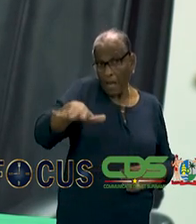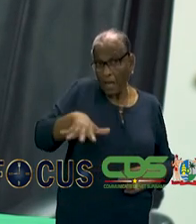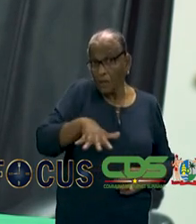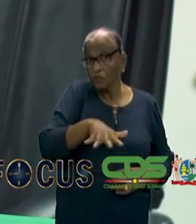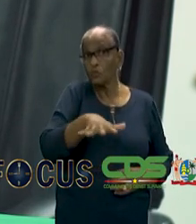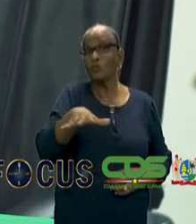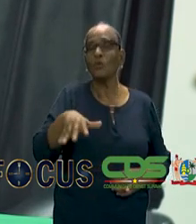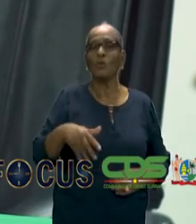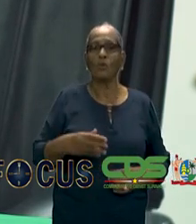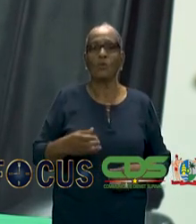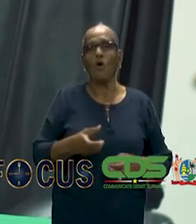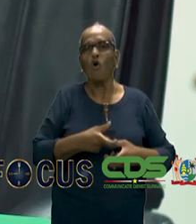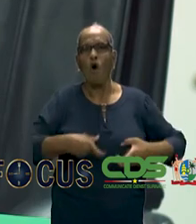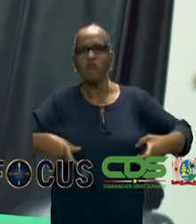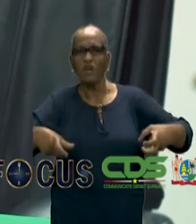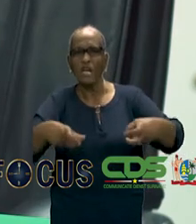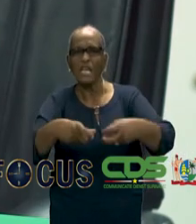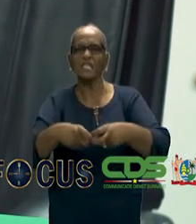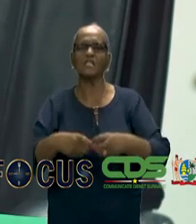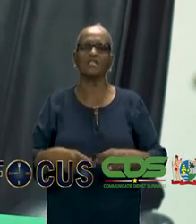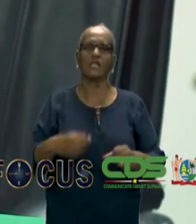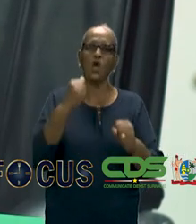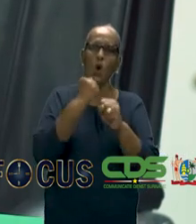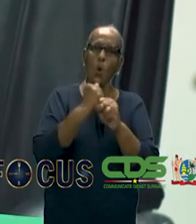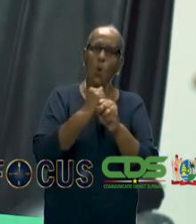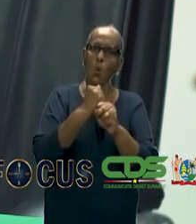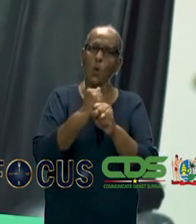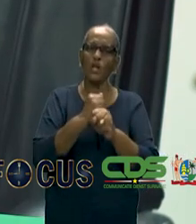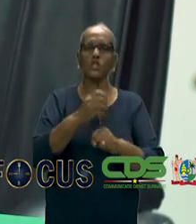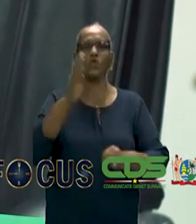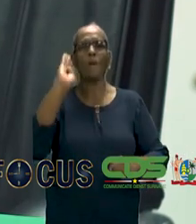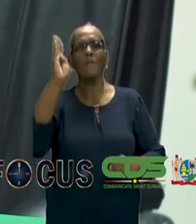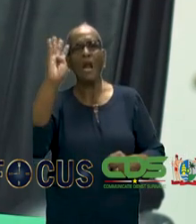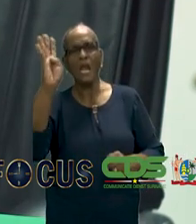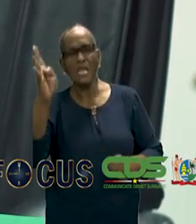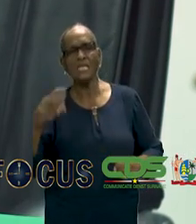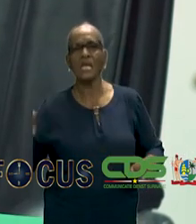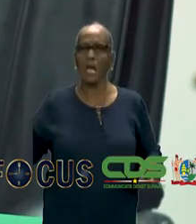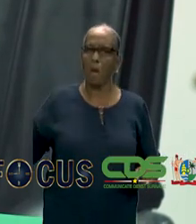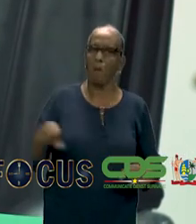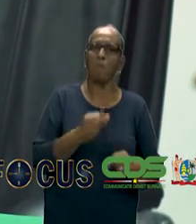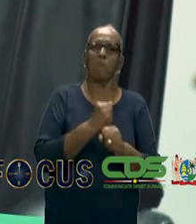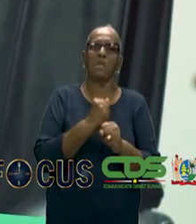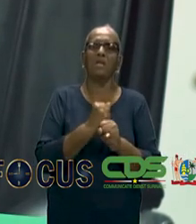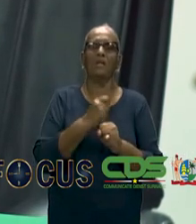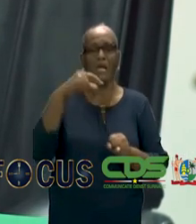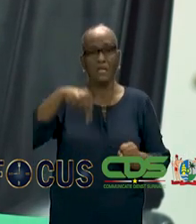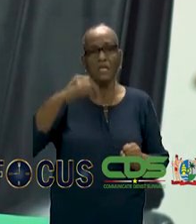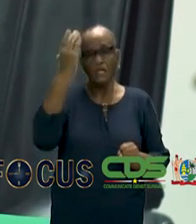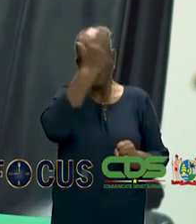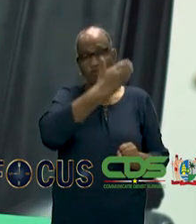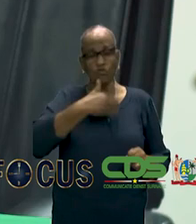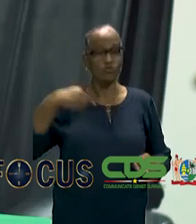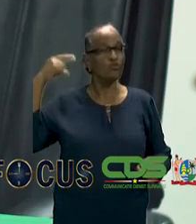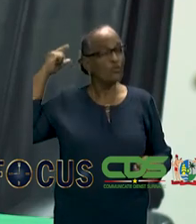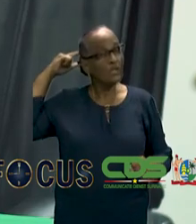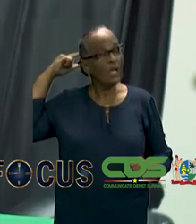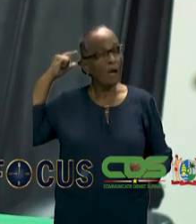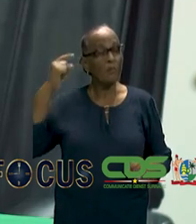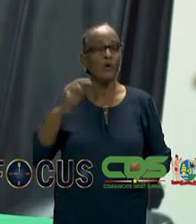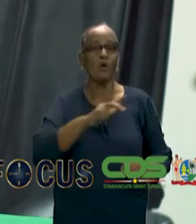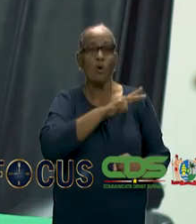Zeg maar conferentie of workshop. En dat is een initiatief van drie landen, Brazilië, Frans-Guyana en Suriname, waarbij wij